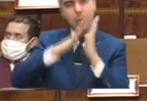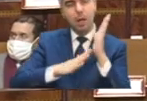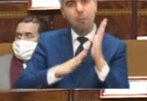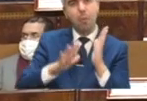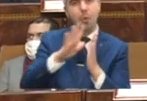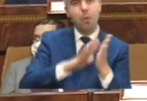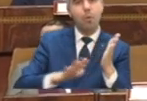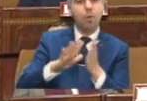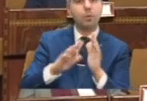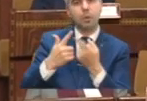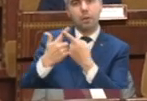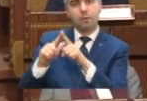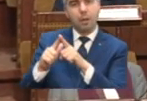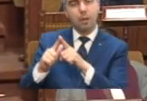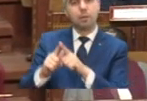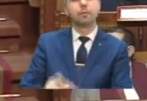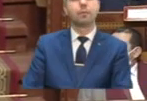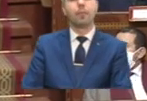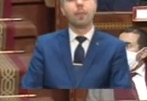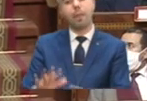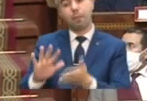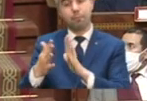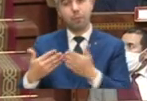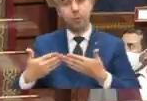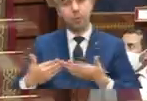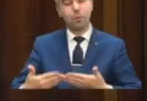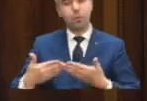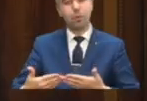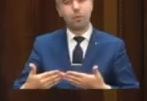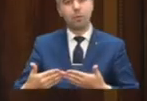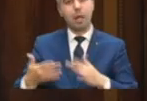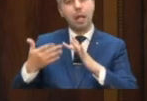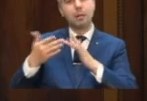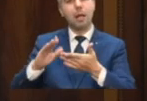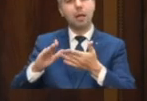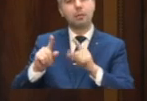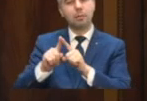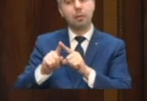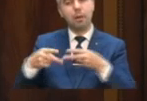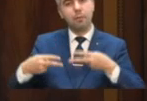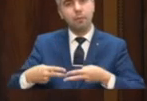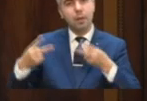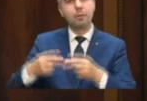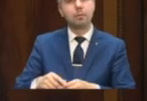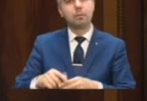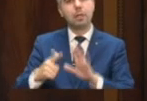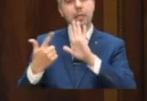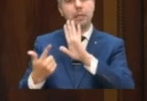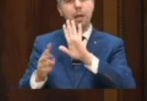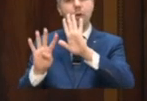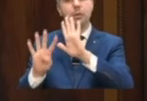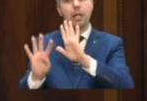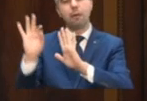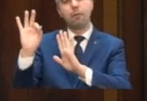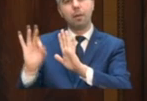المصالح ديالنا والمؤسسات التابعة للوزارة، بحيث وصلت اليوم الخدمة الإلكترونية بالوكالة الحضارية أكثر من